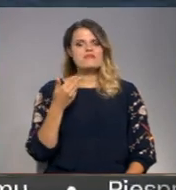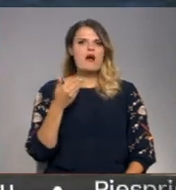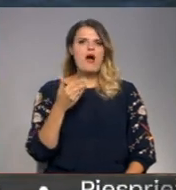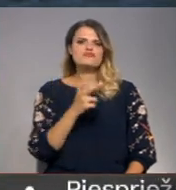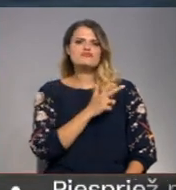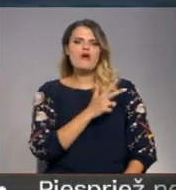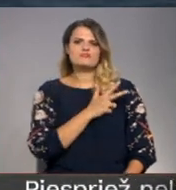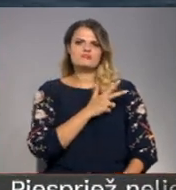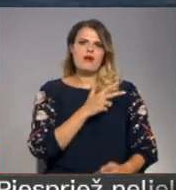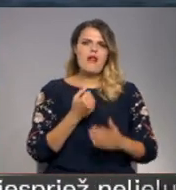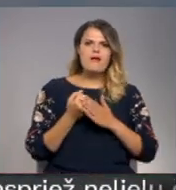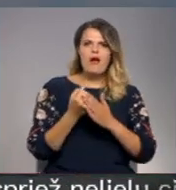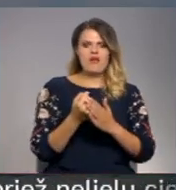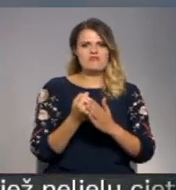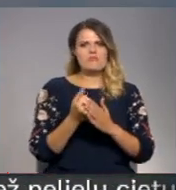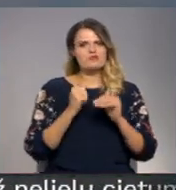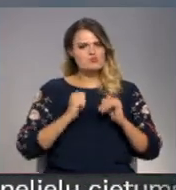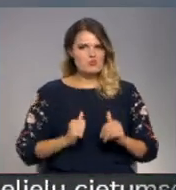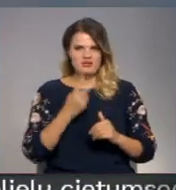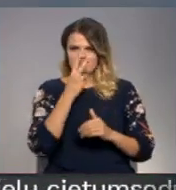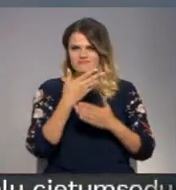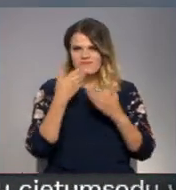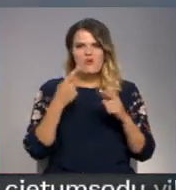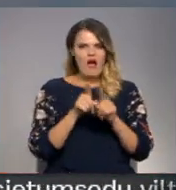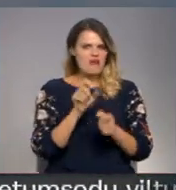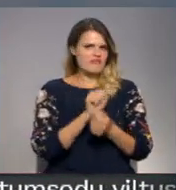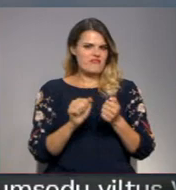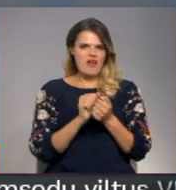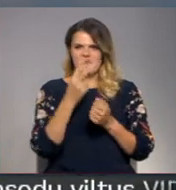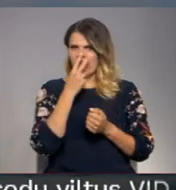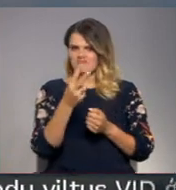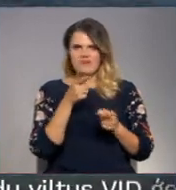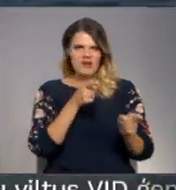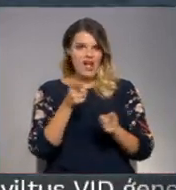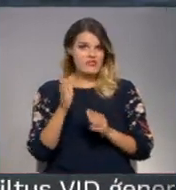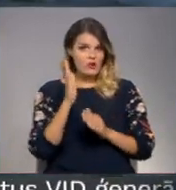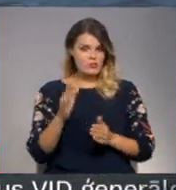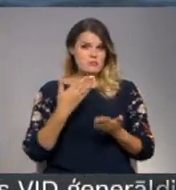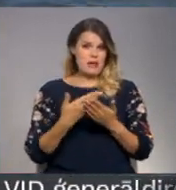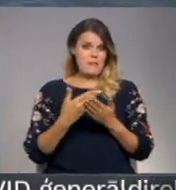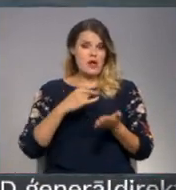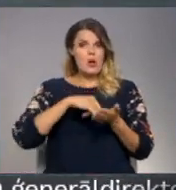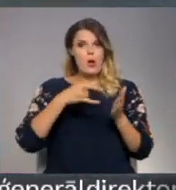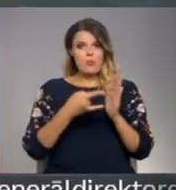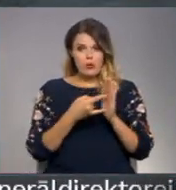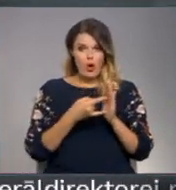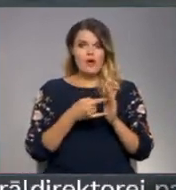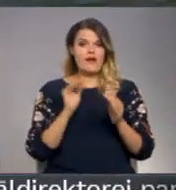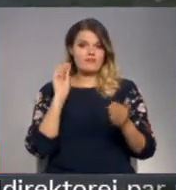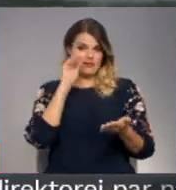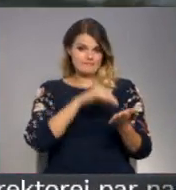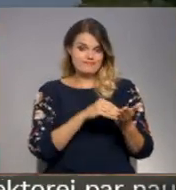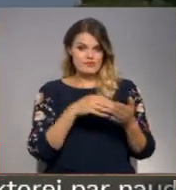darbības, sociālie, tiesiskie un pats būtiskākais ekoloģiskie riski, jo, piemēram, projektā paredzēts, ka regazifikācijas